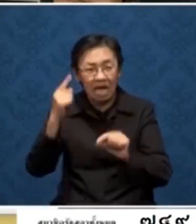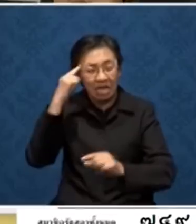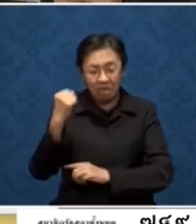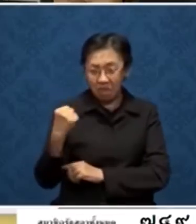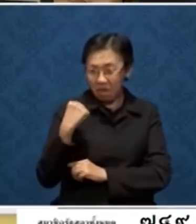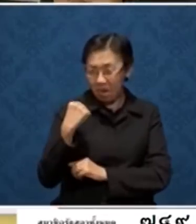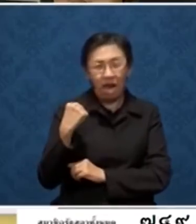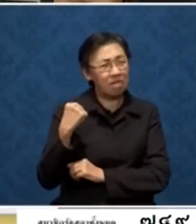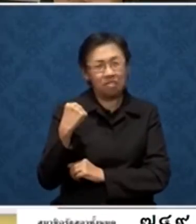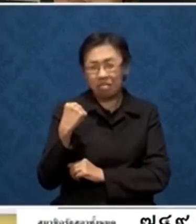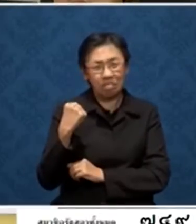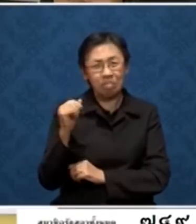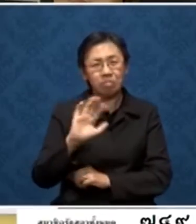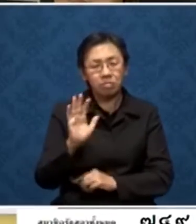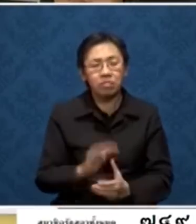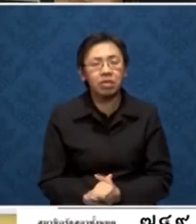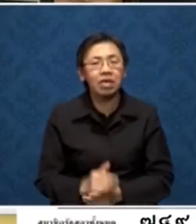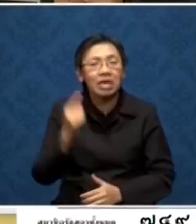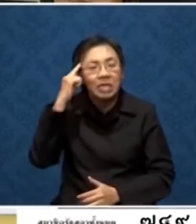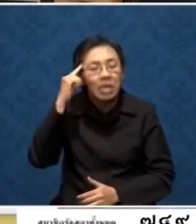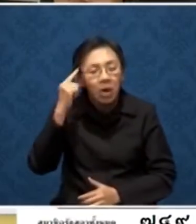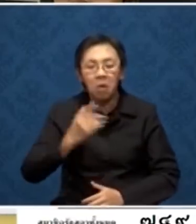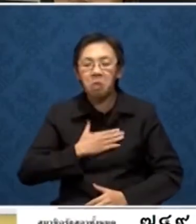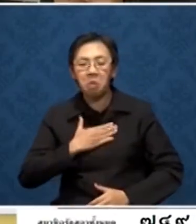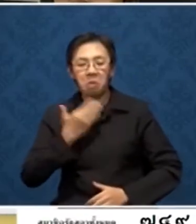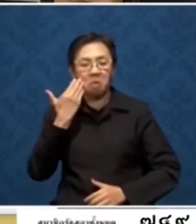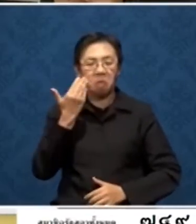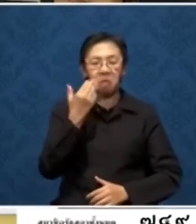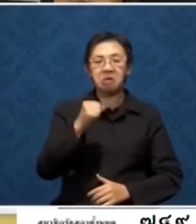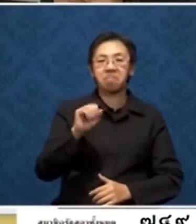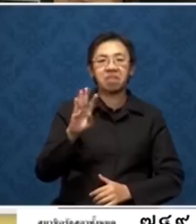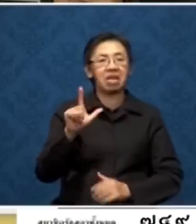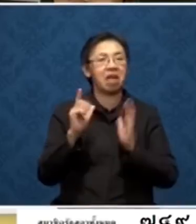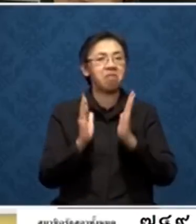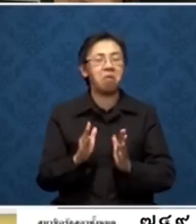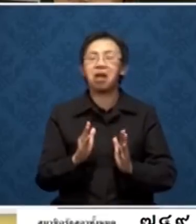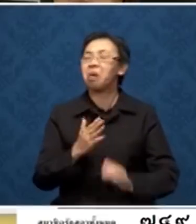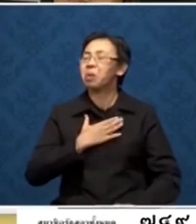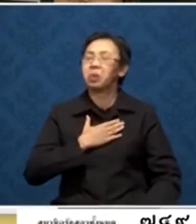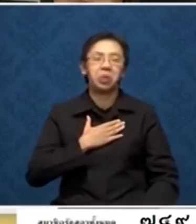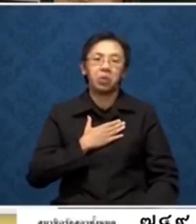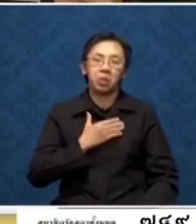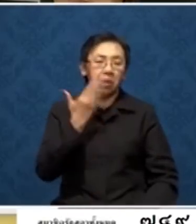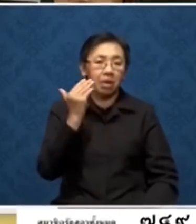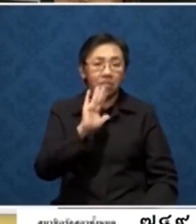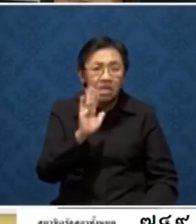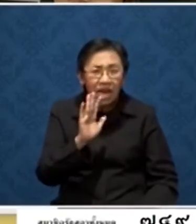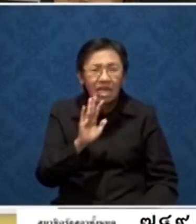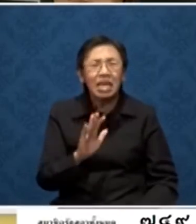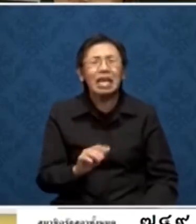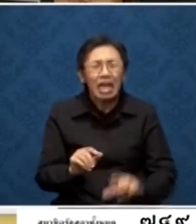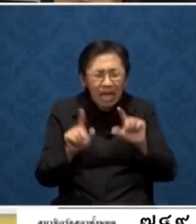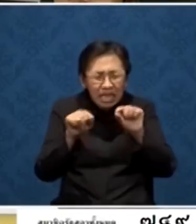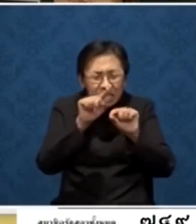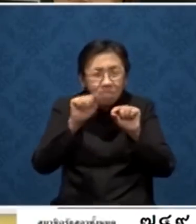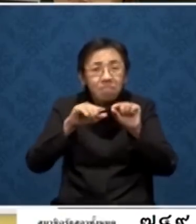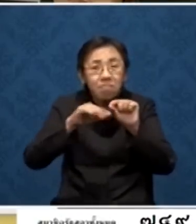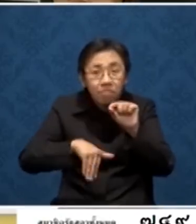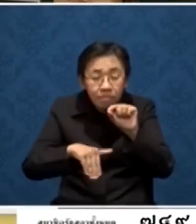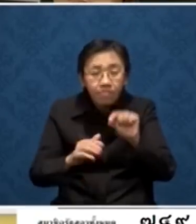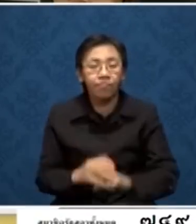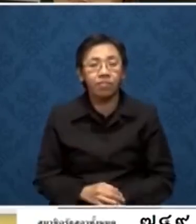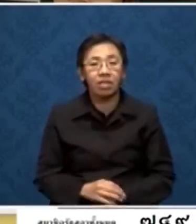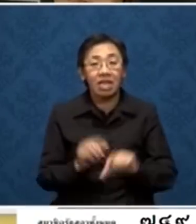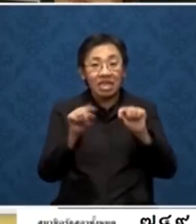แต่ท่านอย่าหลงละเลงคำว่า 14ล้านเสียงเพราะมันไม่ถึง 20%มันไม่ใช่เรื่อง